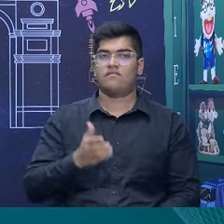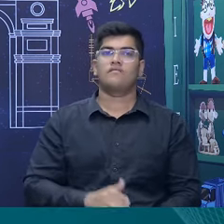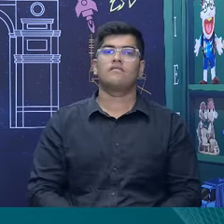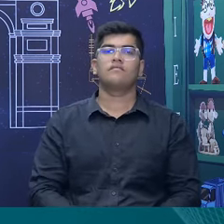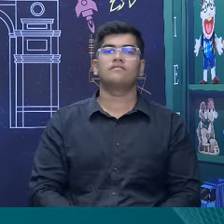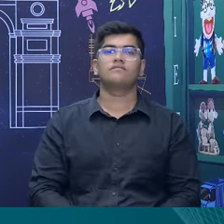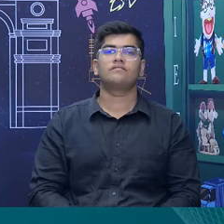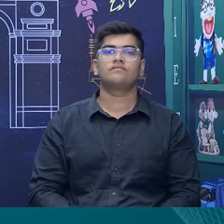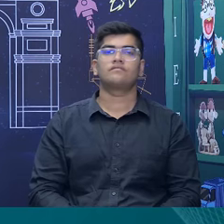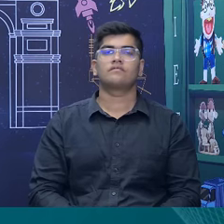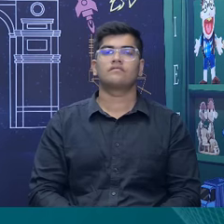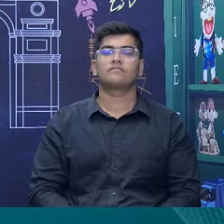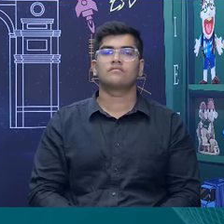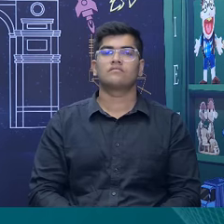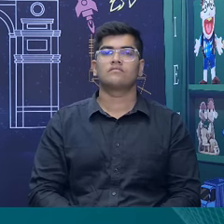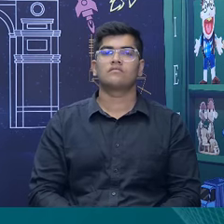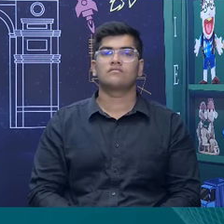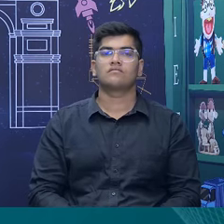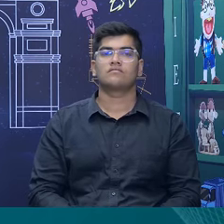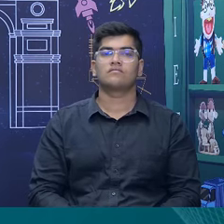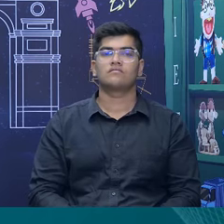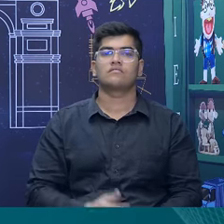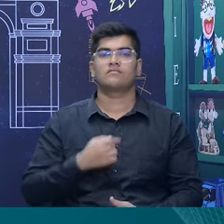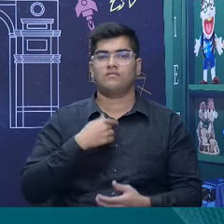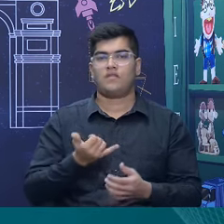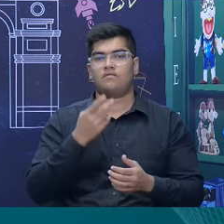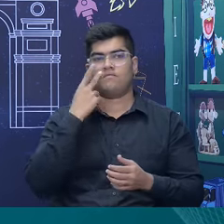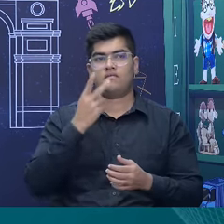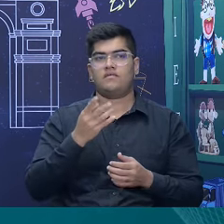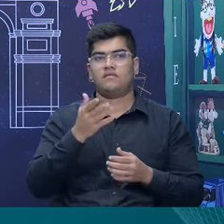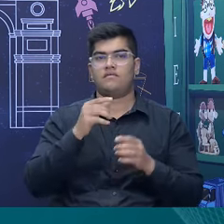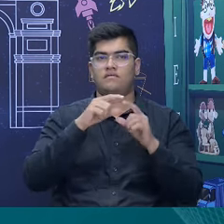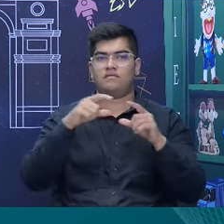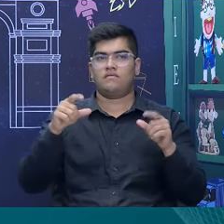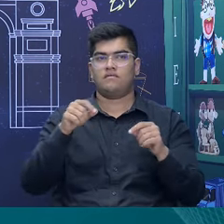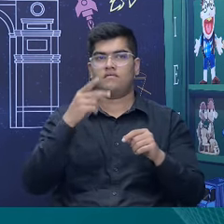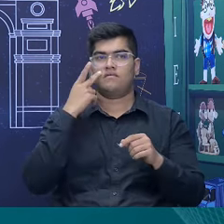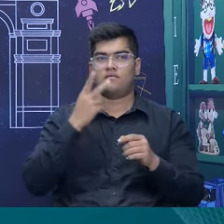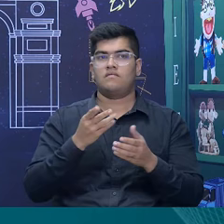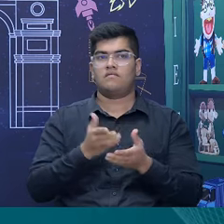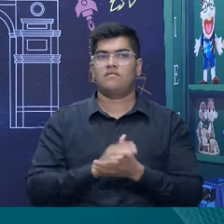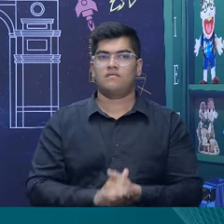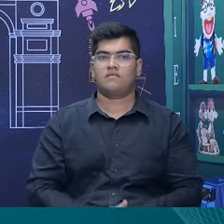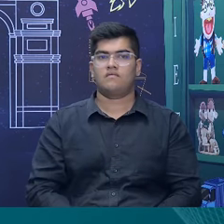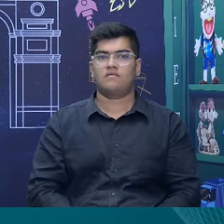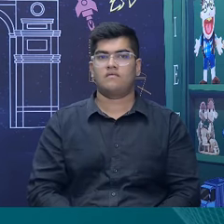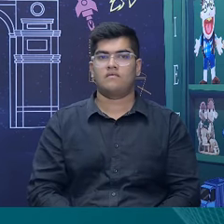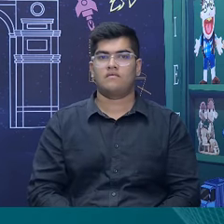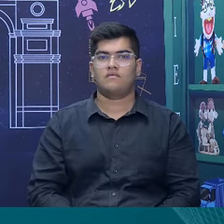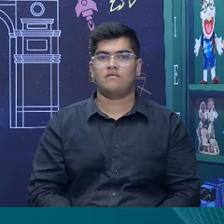हूं कि देखिए यहां पे रख के दिखाते हैं मेरे पास एक ये शेप थी ये आकृति थी और सृजन मैम के पास यह